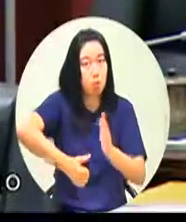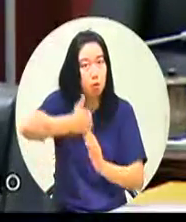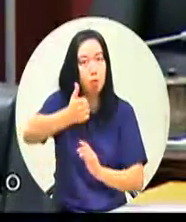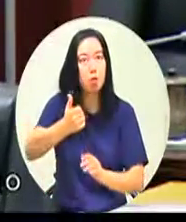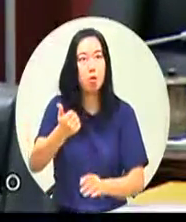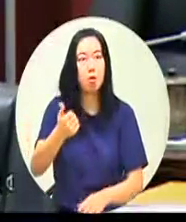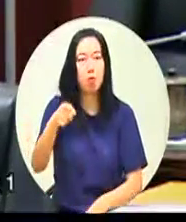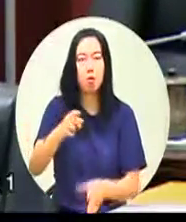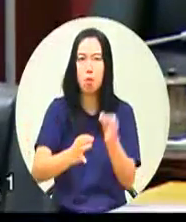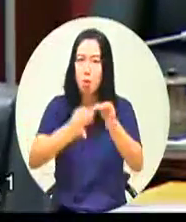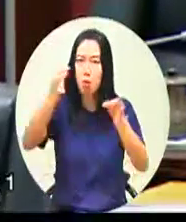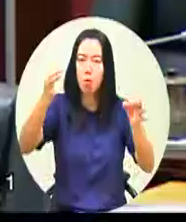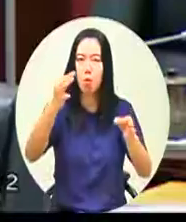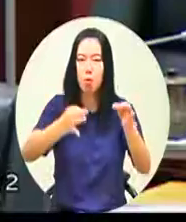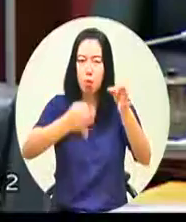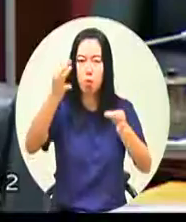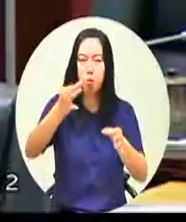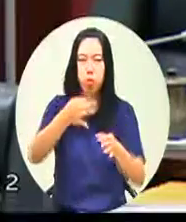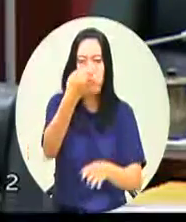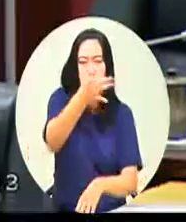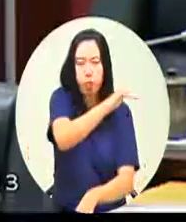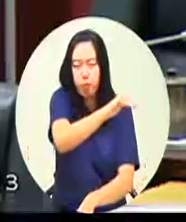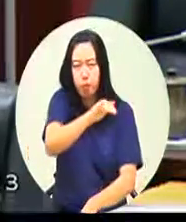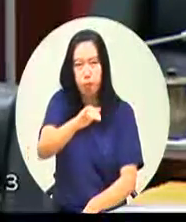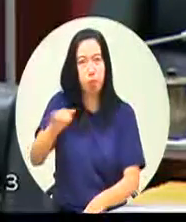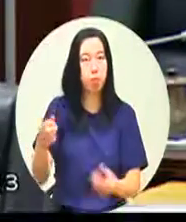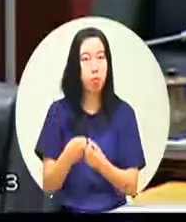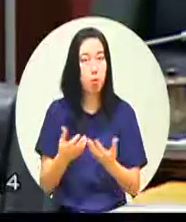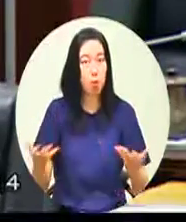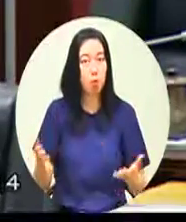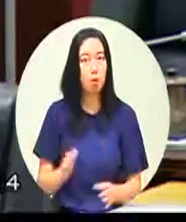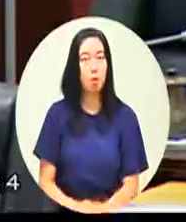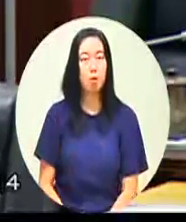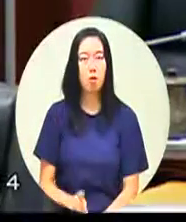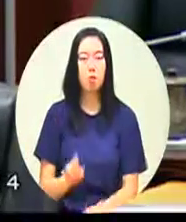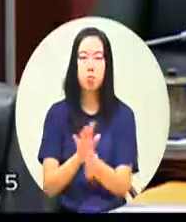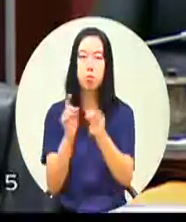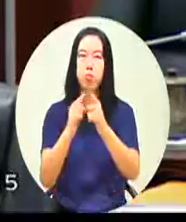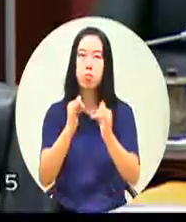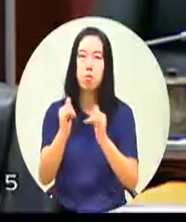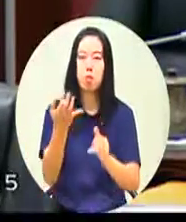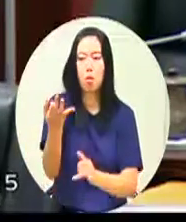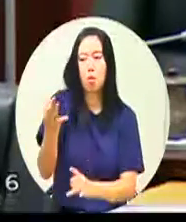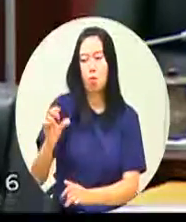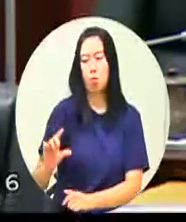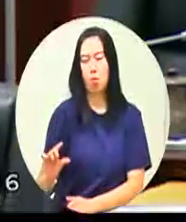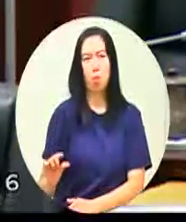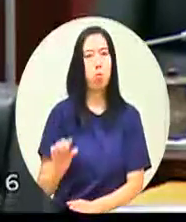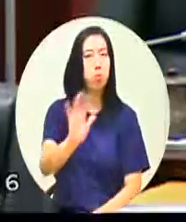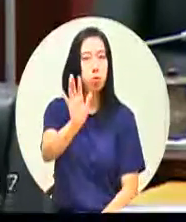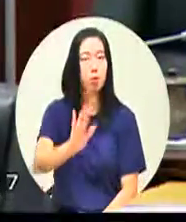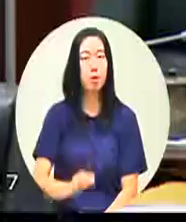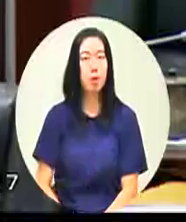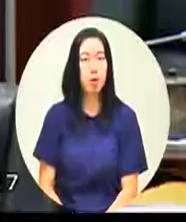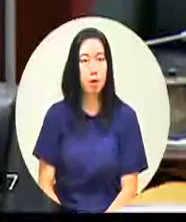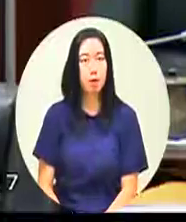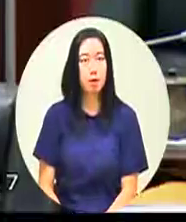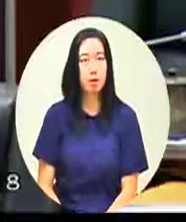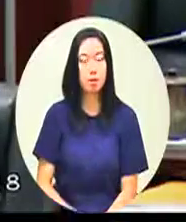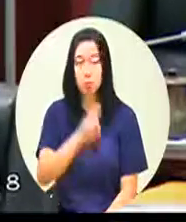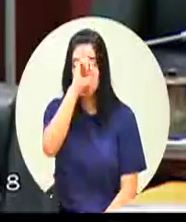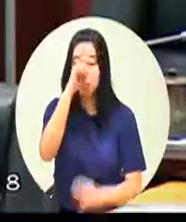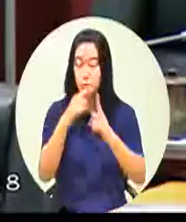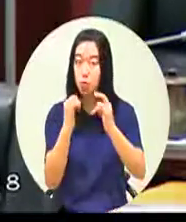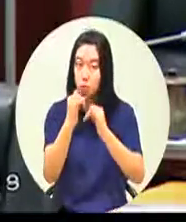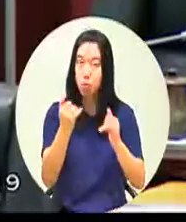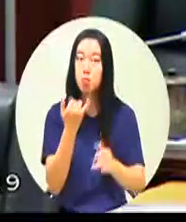安怎让菜价来稳定，啊，让咱的民众荷包吼不致缩水嘛？啊，会当让即个咱的百姓会